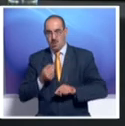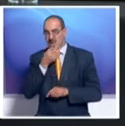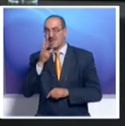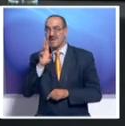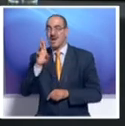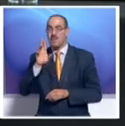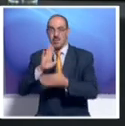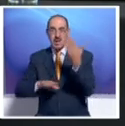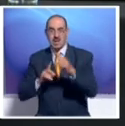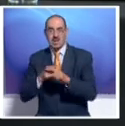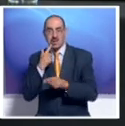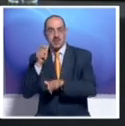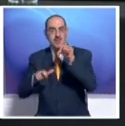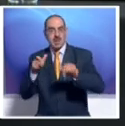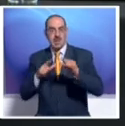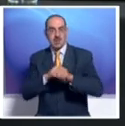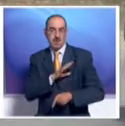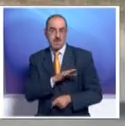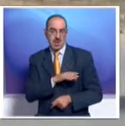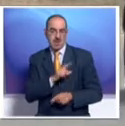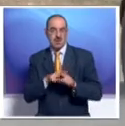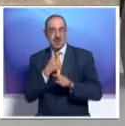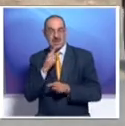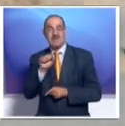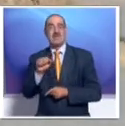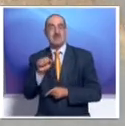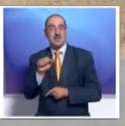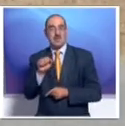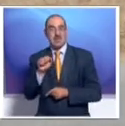القرار يضع حياة مواطنين أمريكيين في